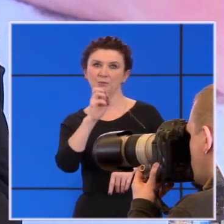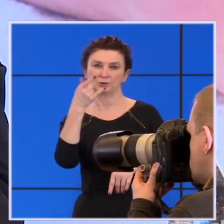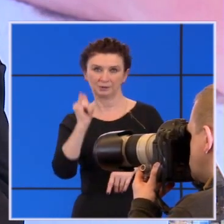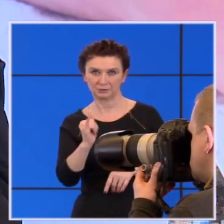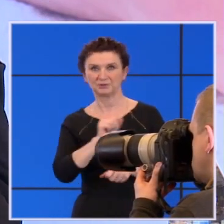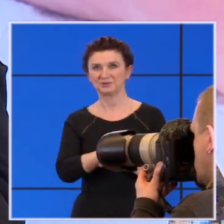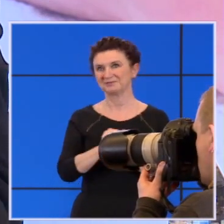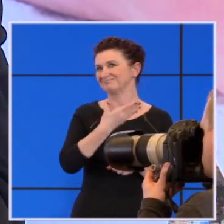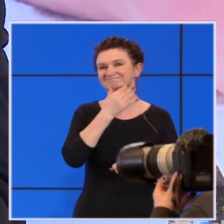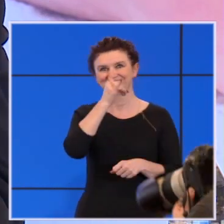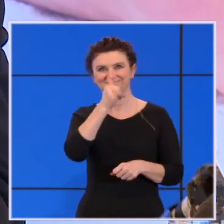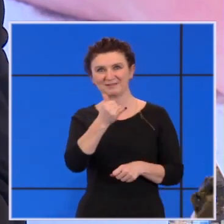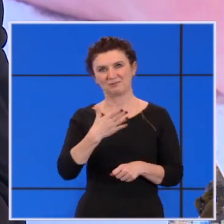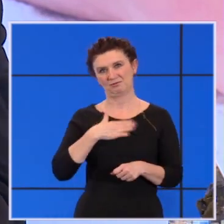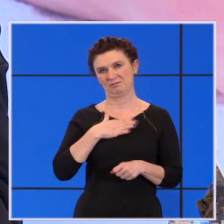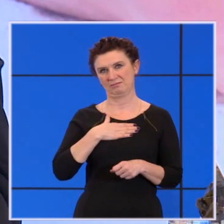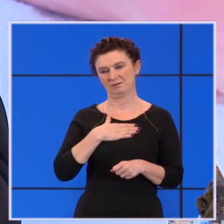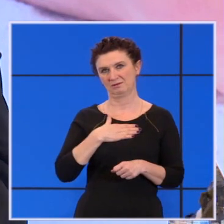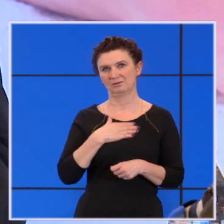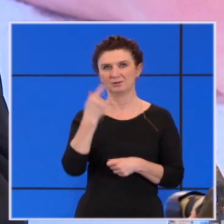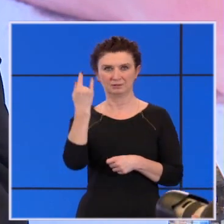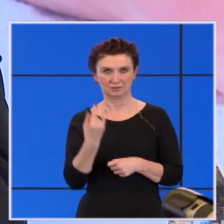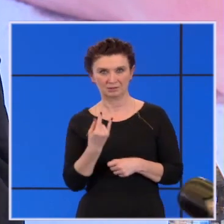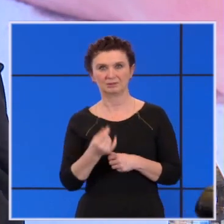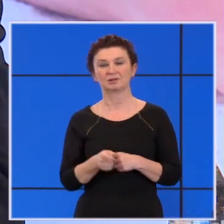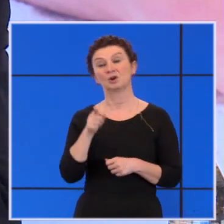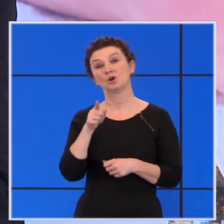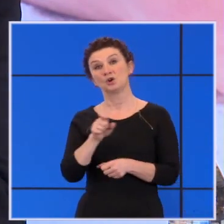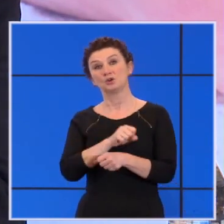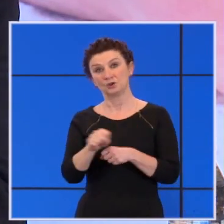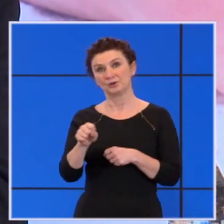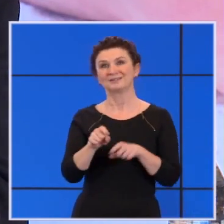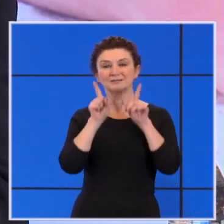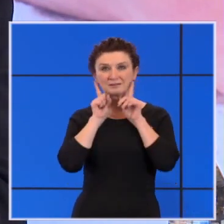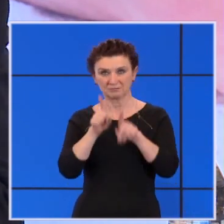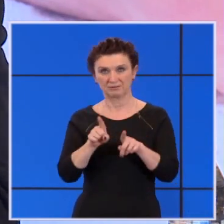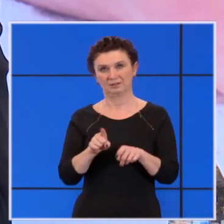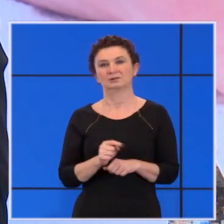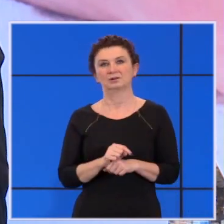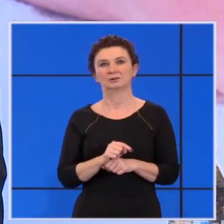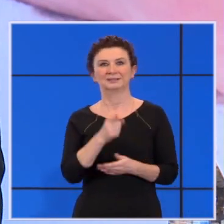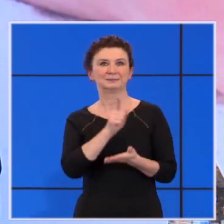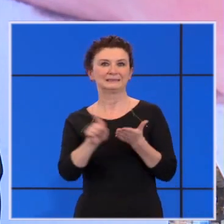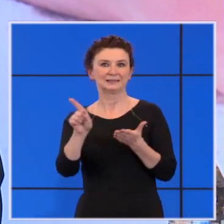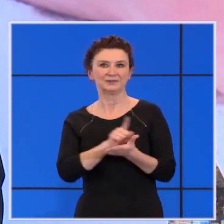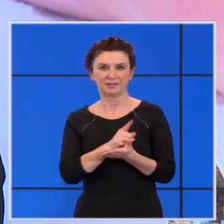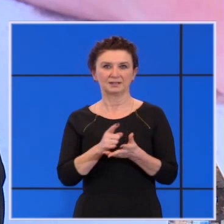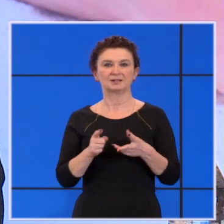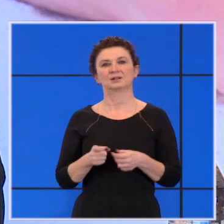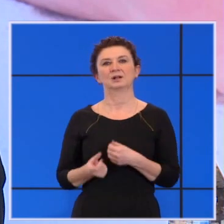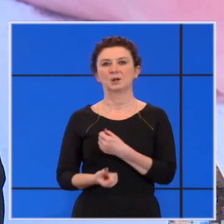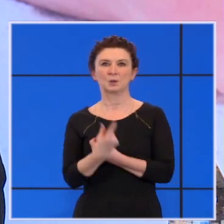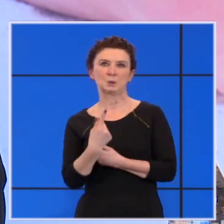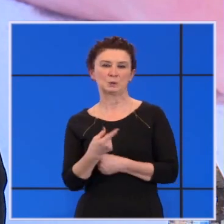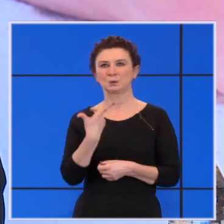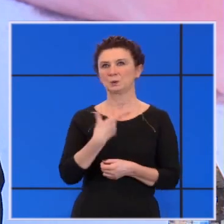taką możliwość stwarza, to jest to de facto zniesienie skutku niepłodności. I oczywiście dzisiaj w Polsce nie prowadzimy